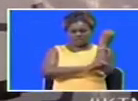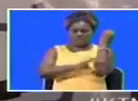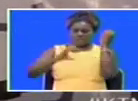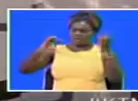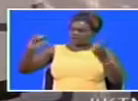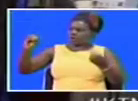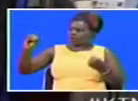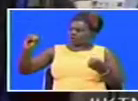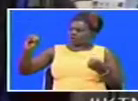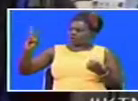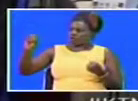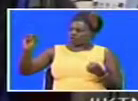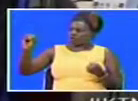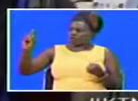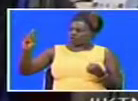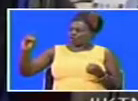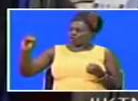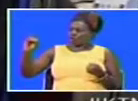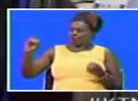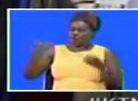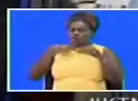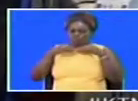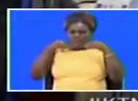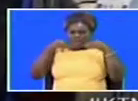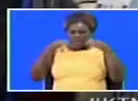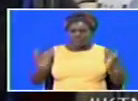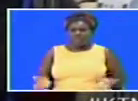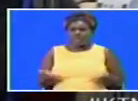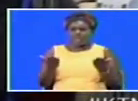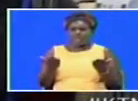Malawi, will help us to enhance the use of this.